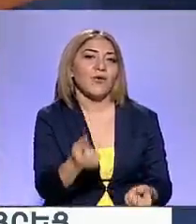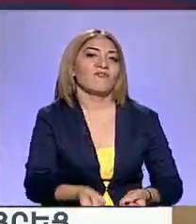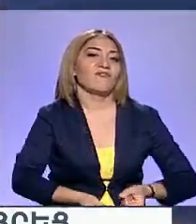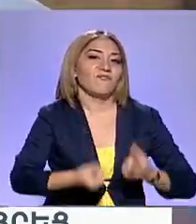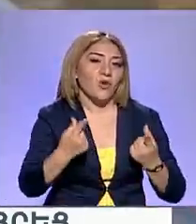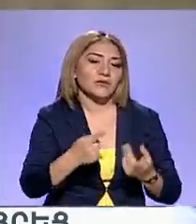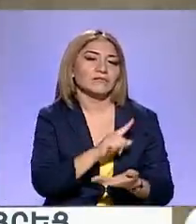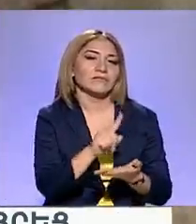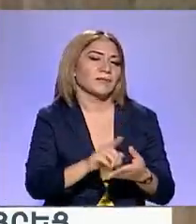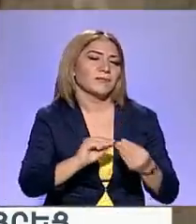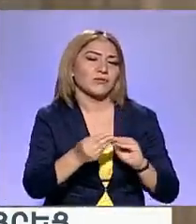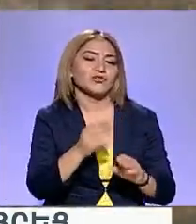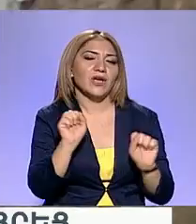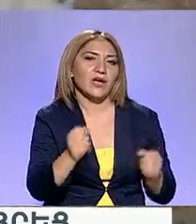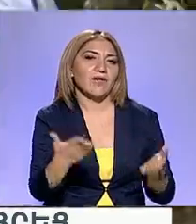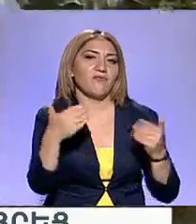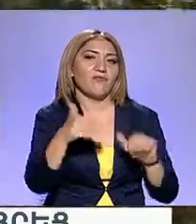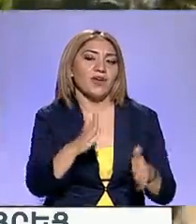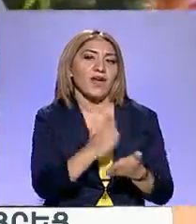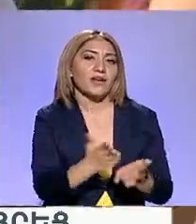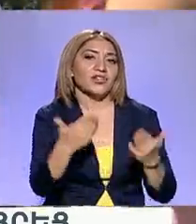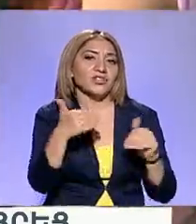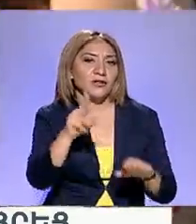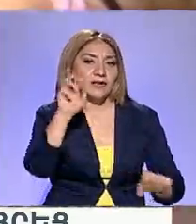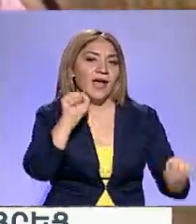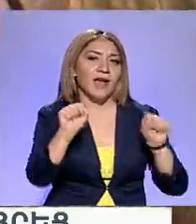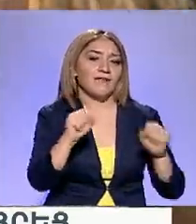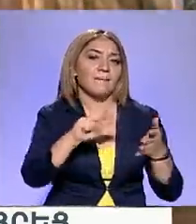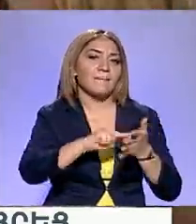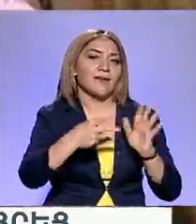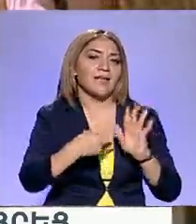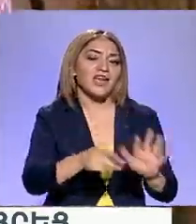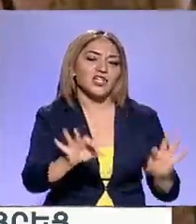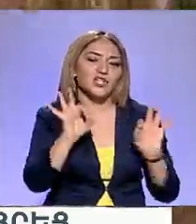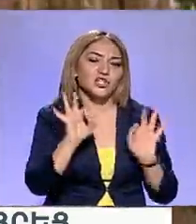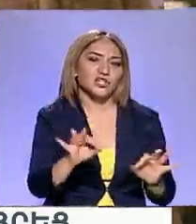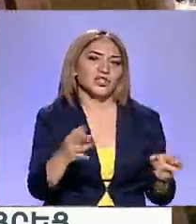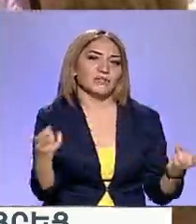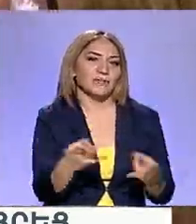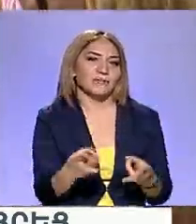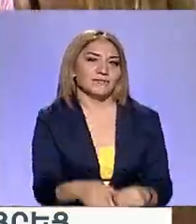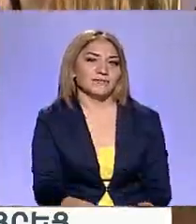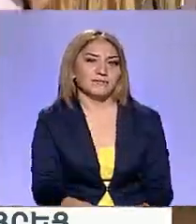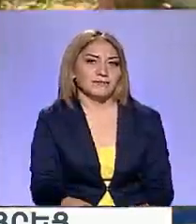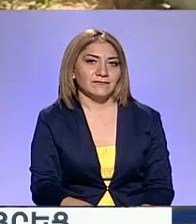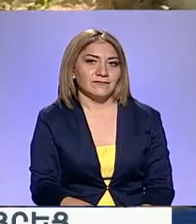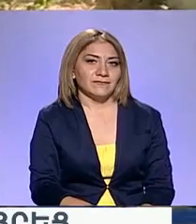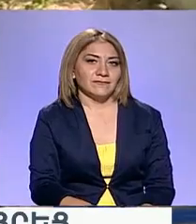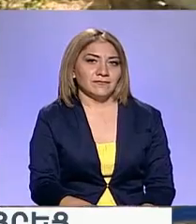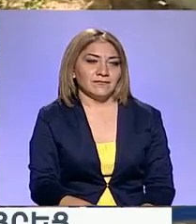չէ, կան լուծումներ, որոնք ոչ թե փող են պահանջում, այլ կառավարման, պլանավորման և վերլուծական աշխատանք։ Սա